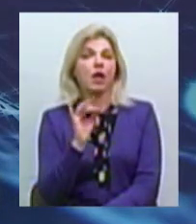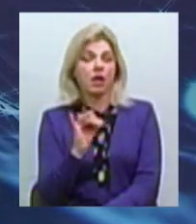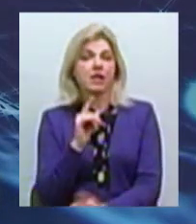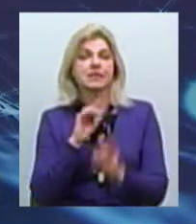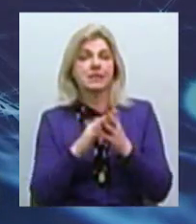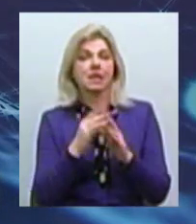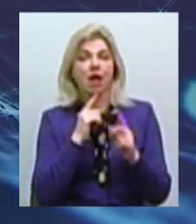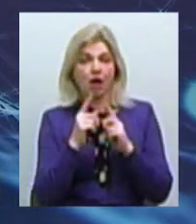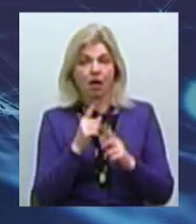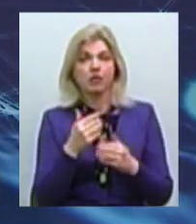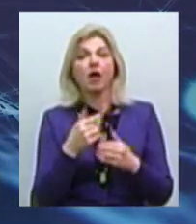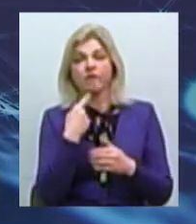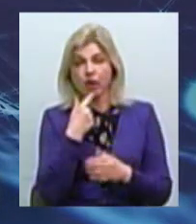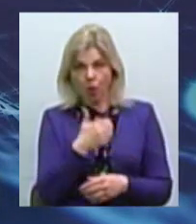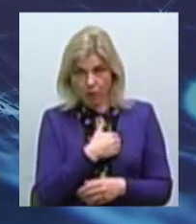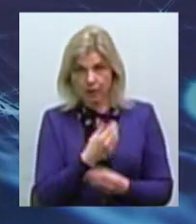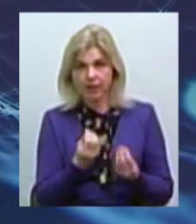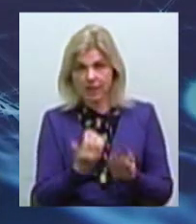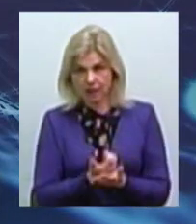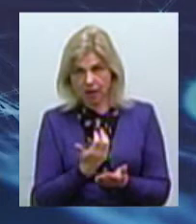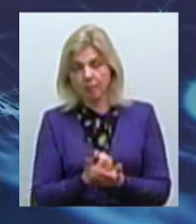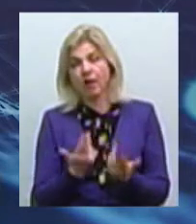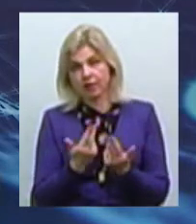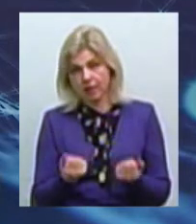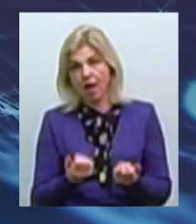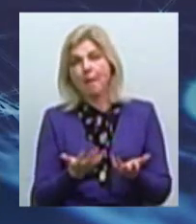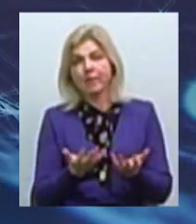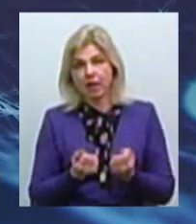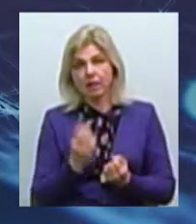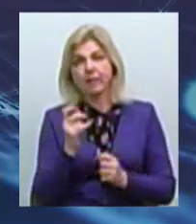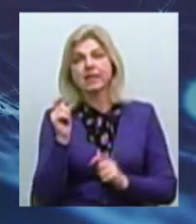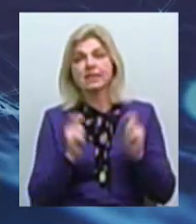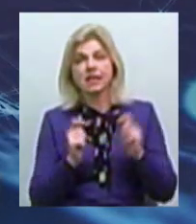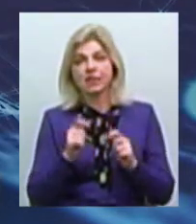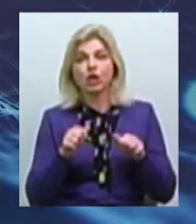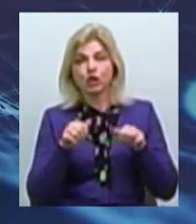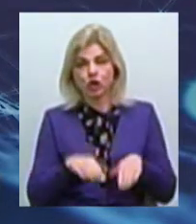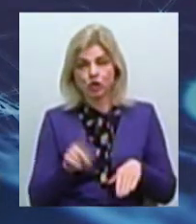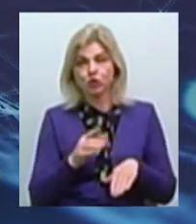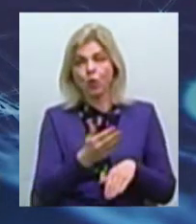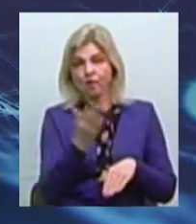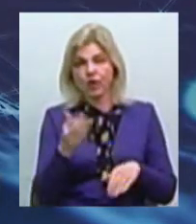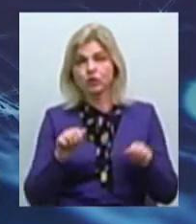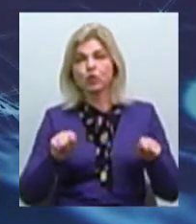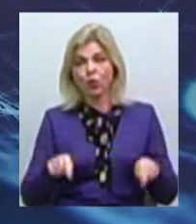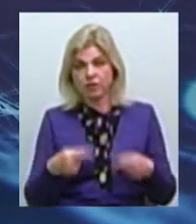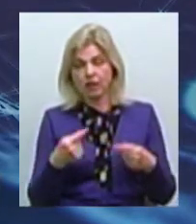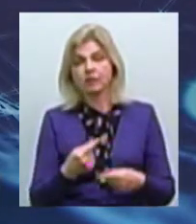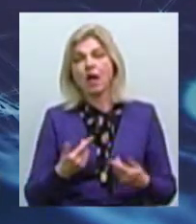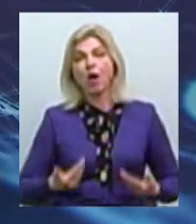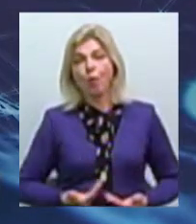хотите денег зарабатывать они говорят да принимайте на сессии решения то уж вы создаете условно kp